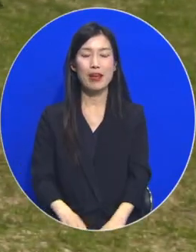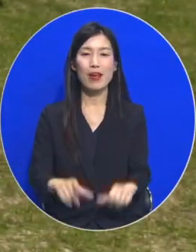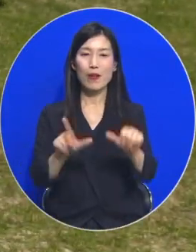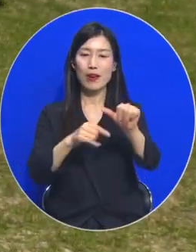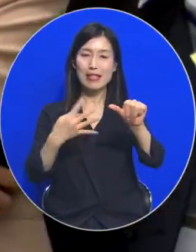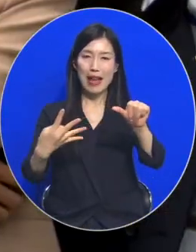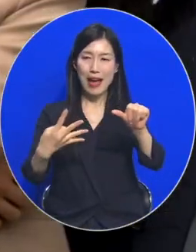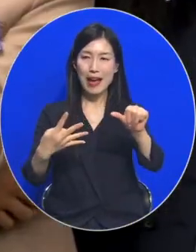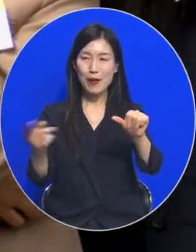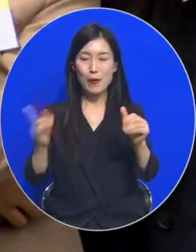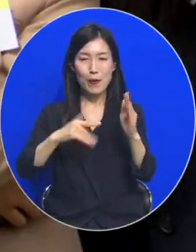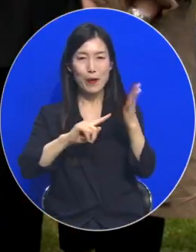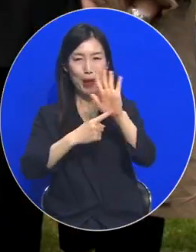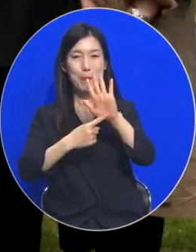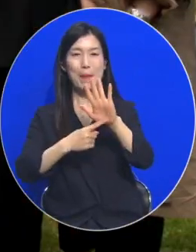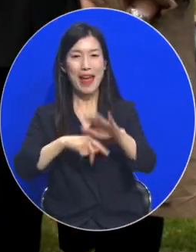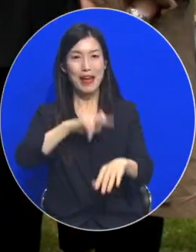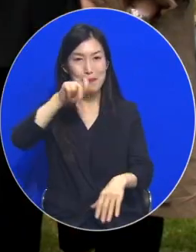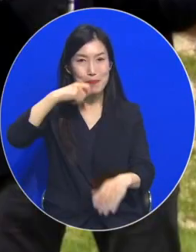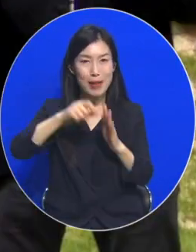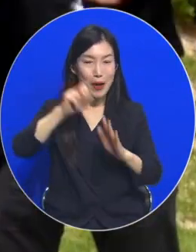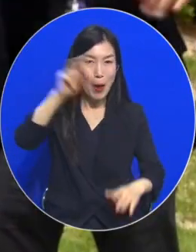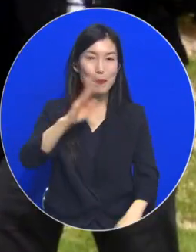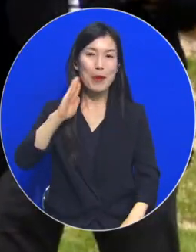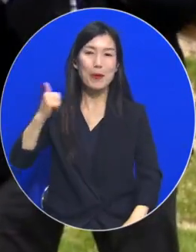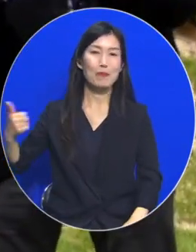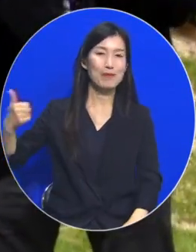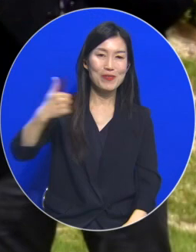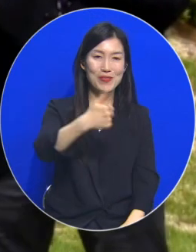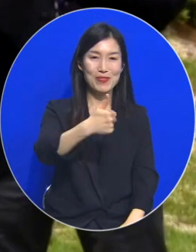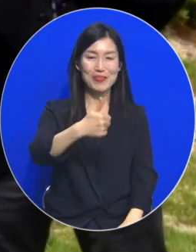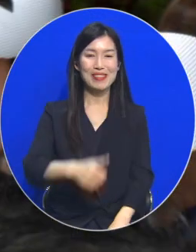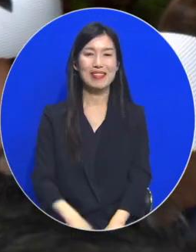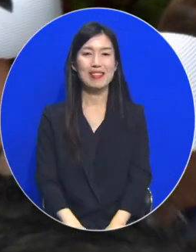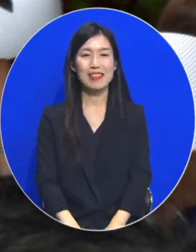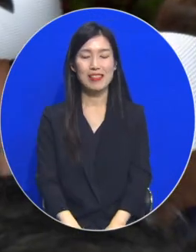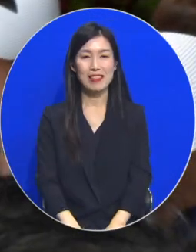열린 오찬 간담회에는 윤석열 대통령이 깜짝 등장했습니다.